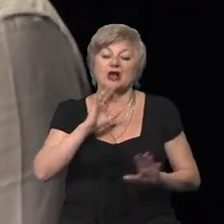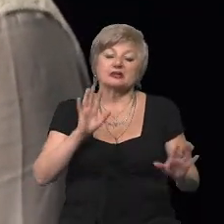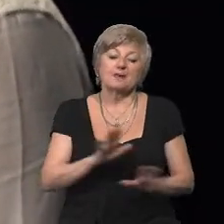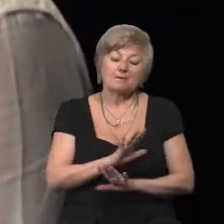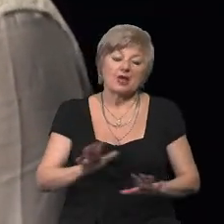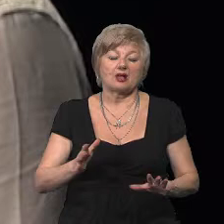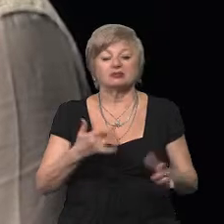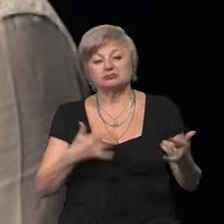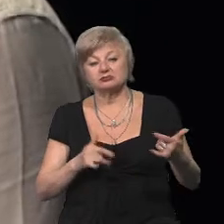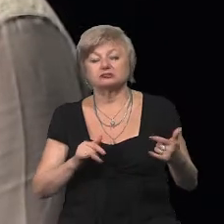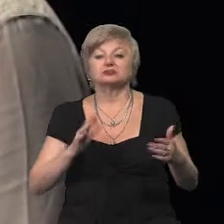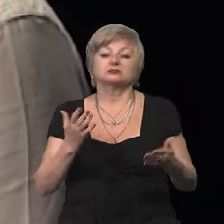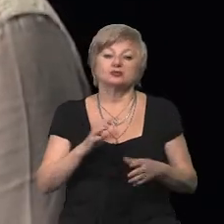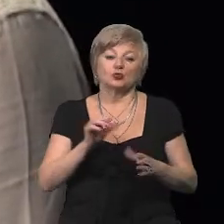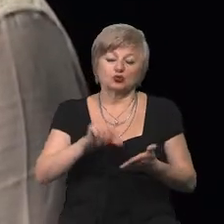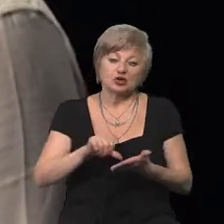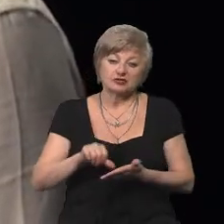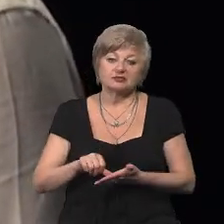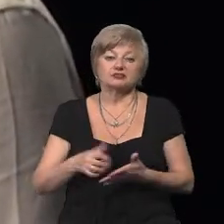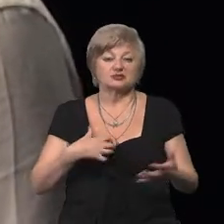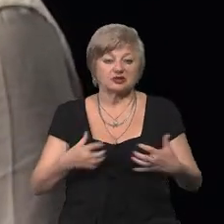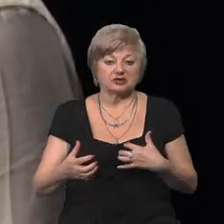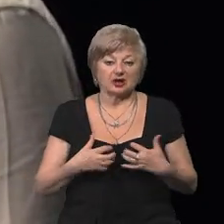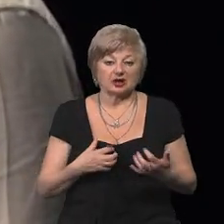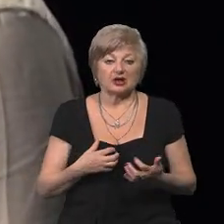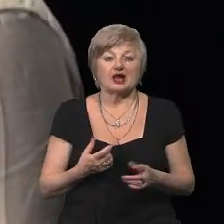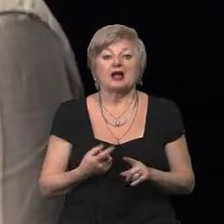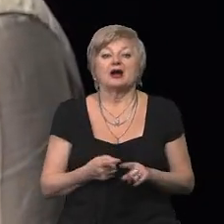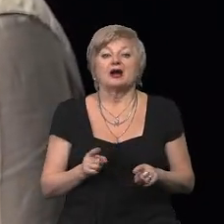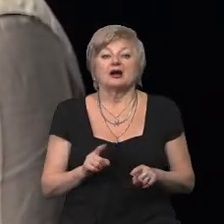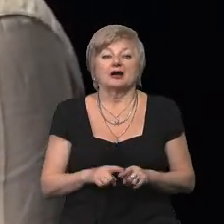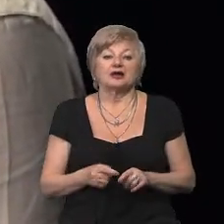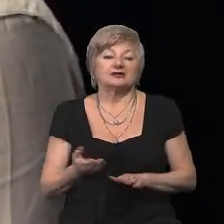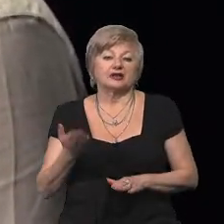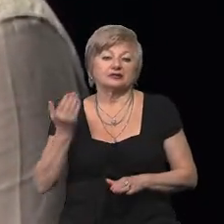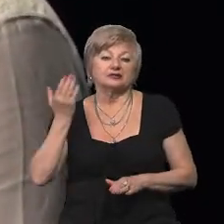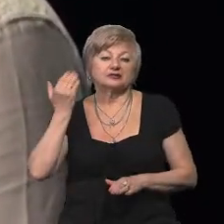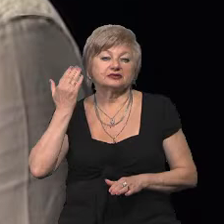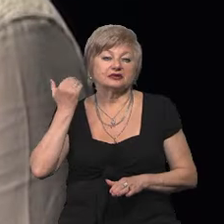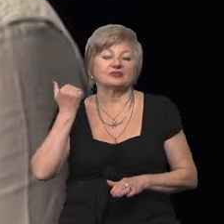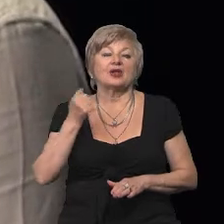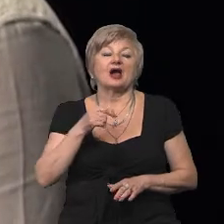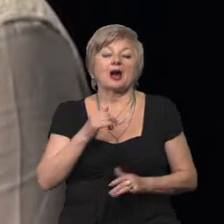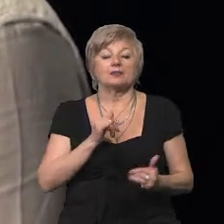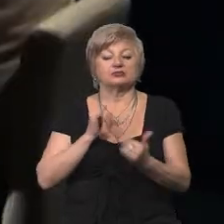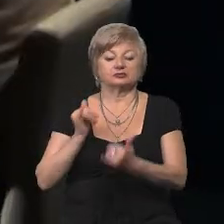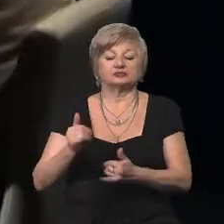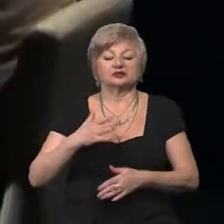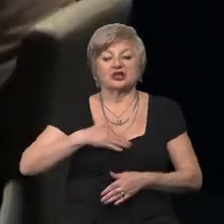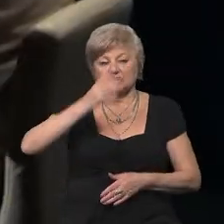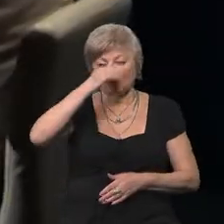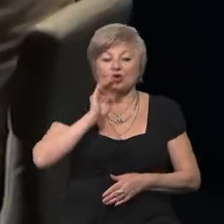и работал. Это скорее такая дань нашим родителям, дань отцам. то есть